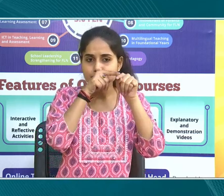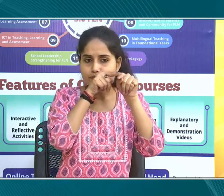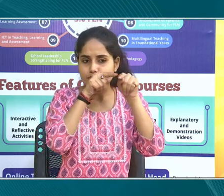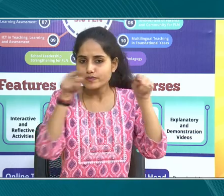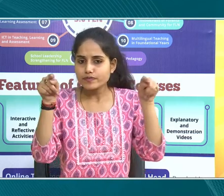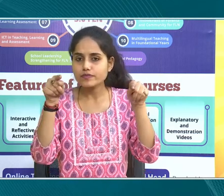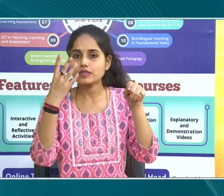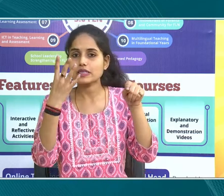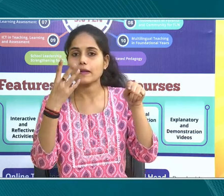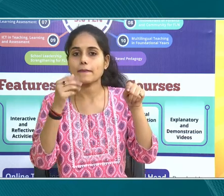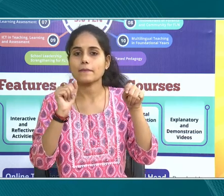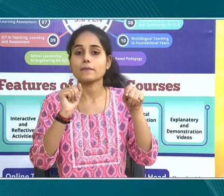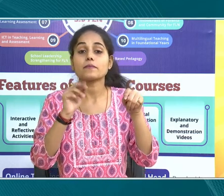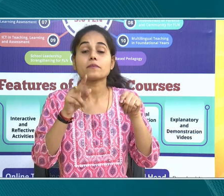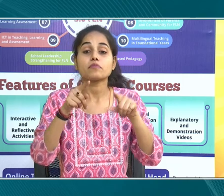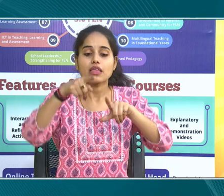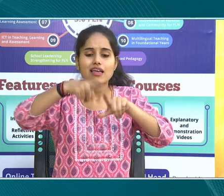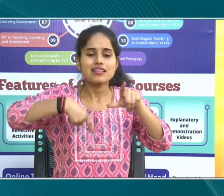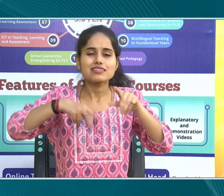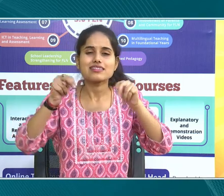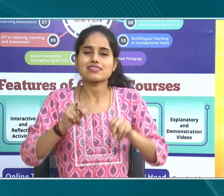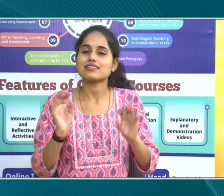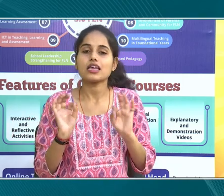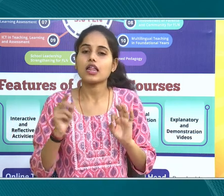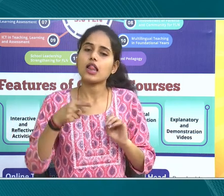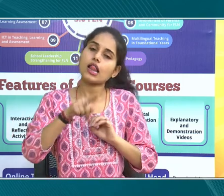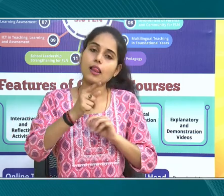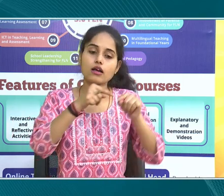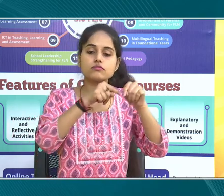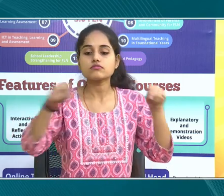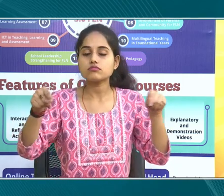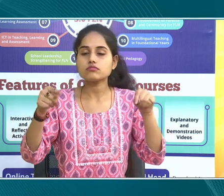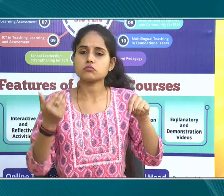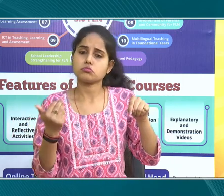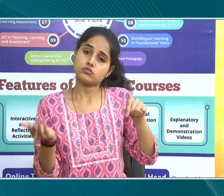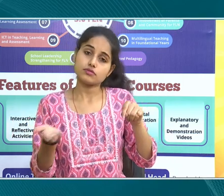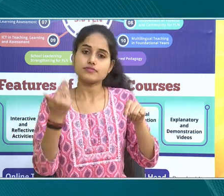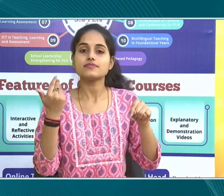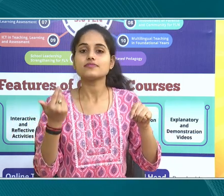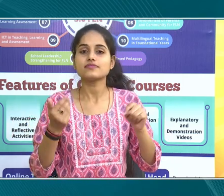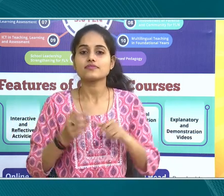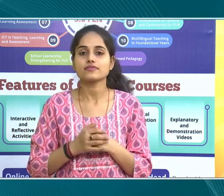की आप बिना स्केल की मदद से भी लाइन बना सकते हैं